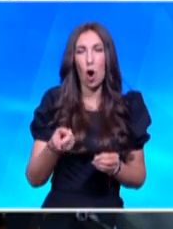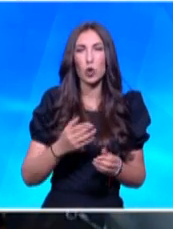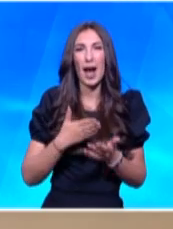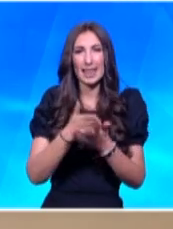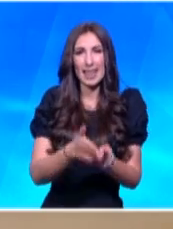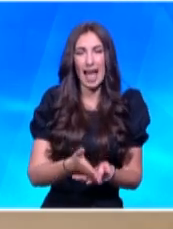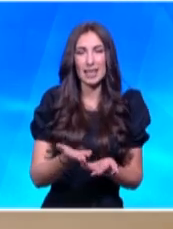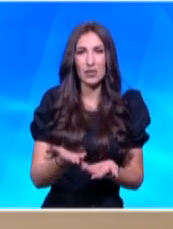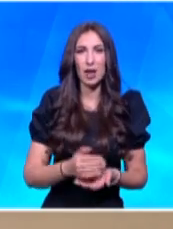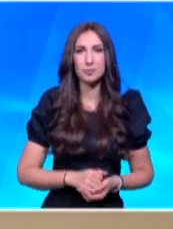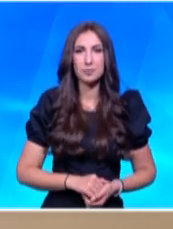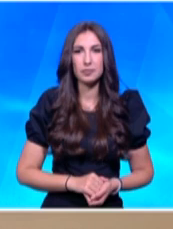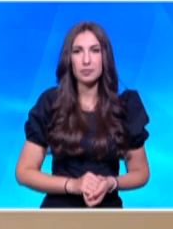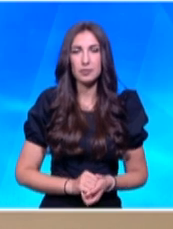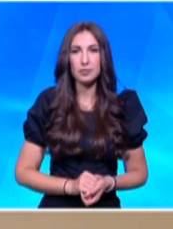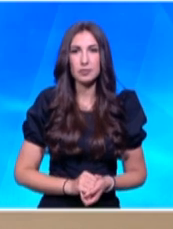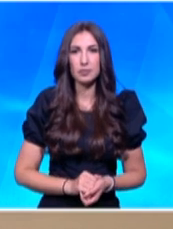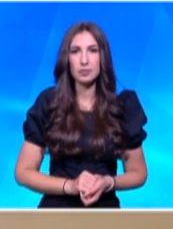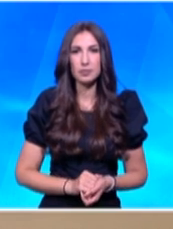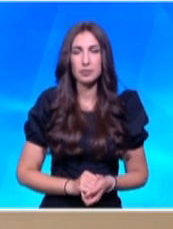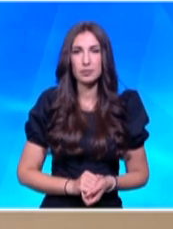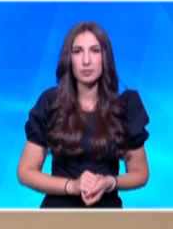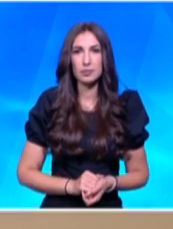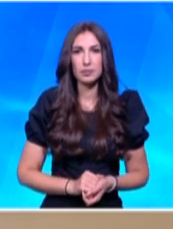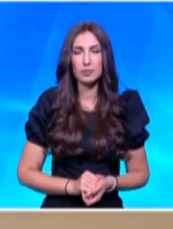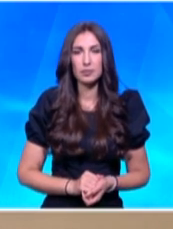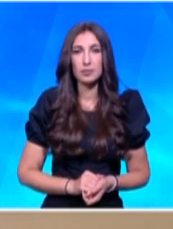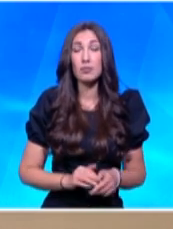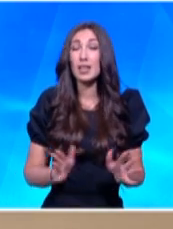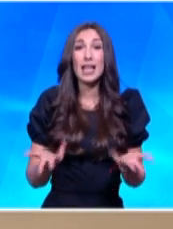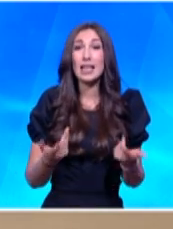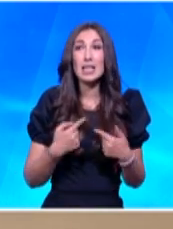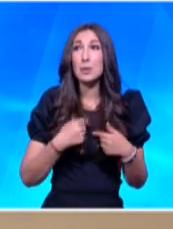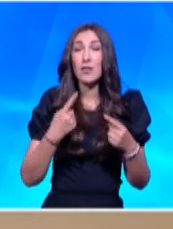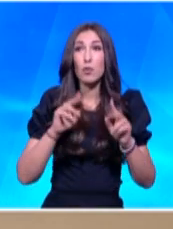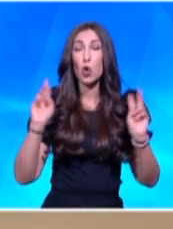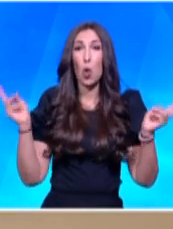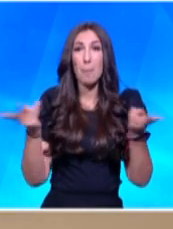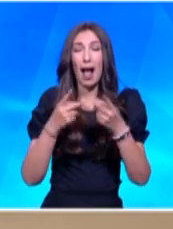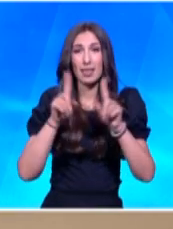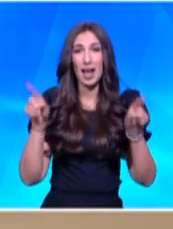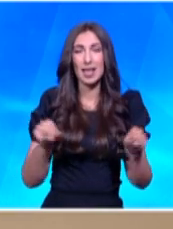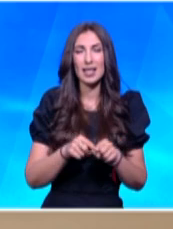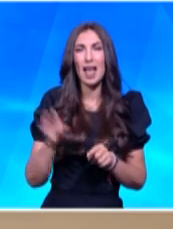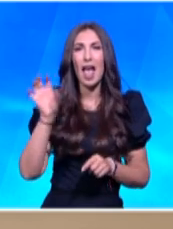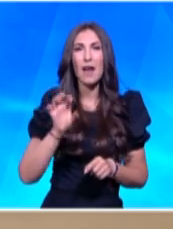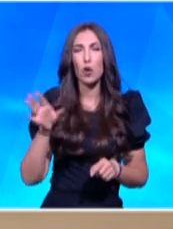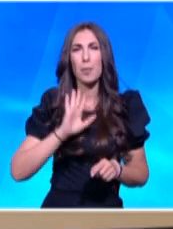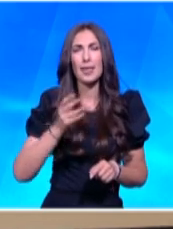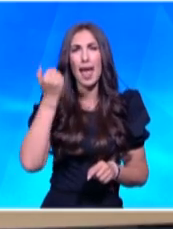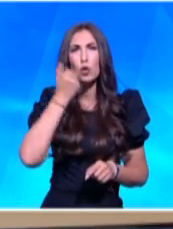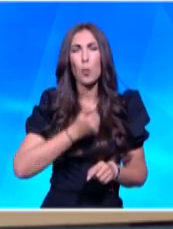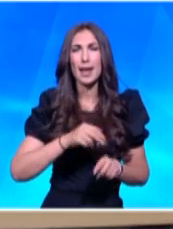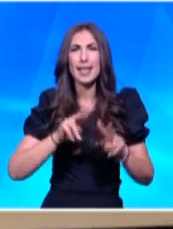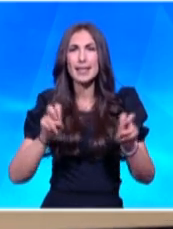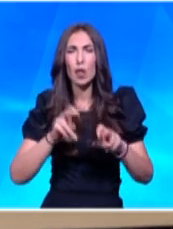кандидатства. But where are we in the global picture? Къде сме в глобалната картина? Европа има най-добрите